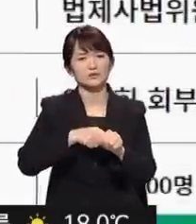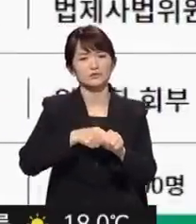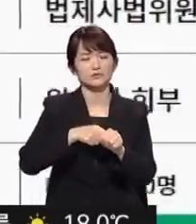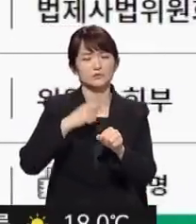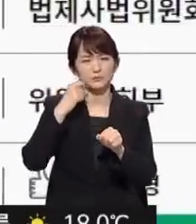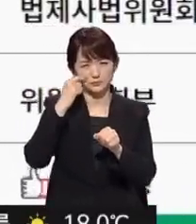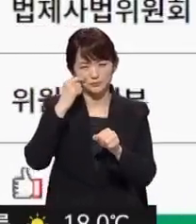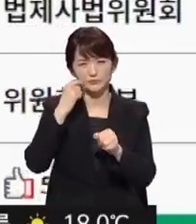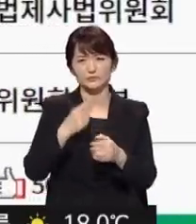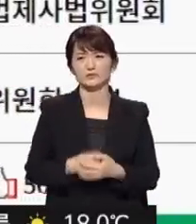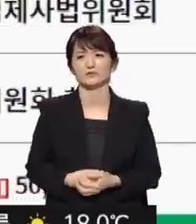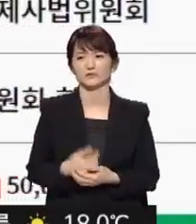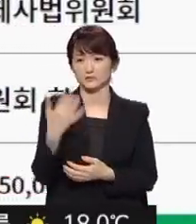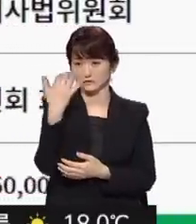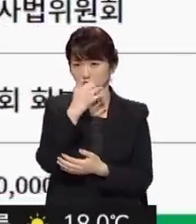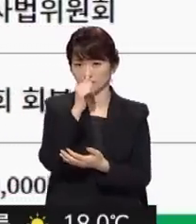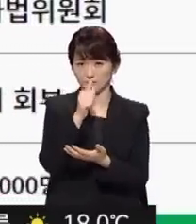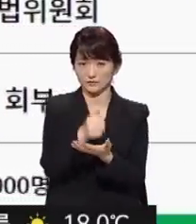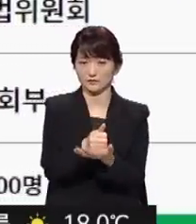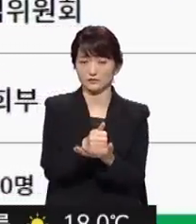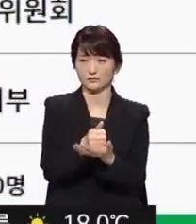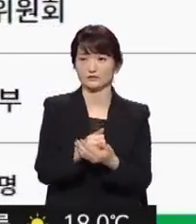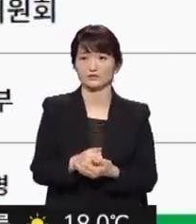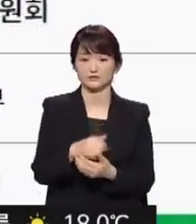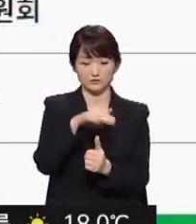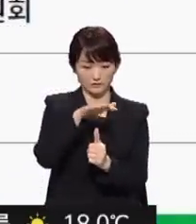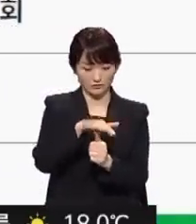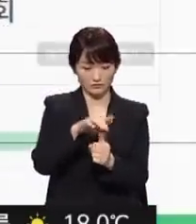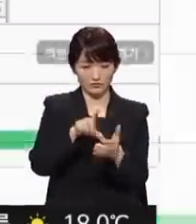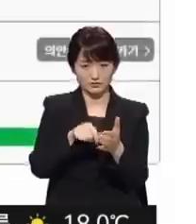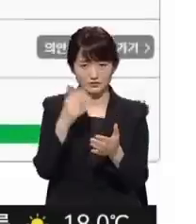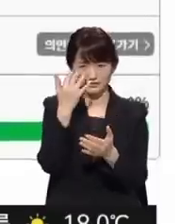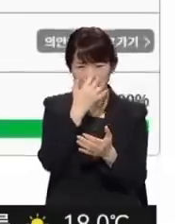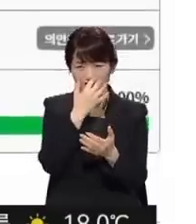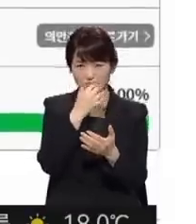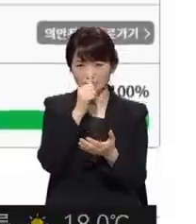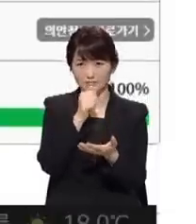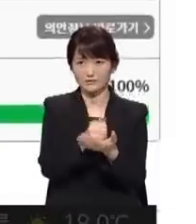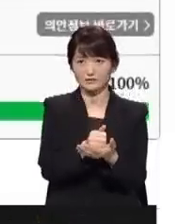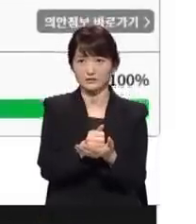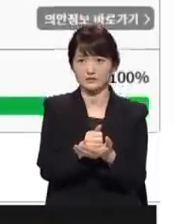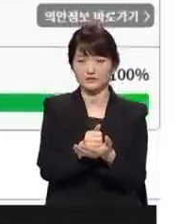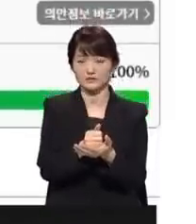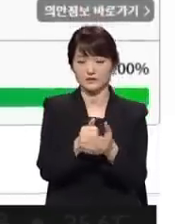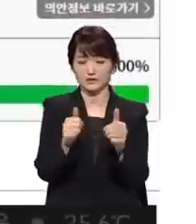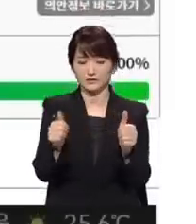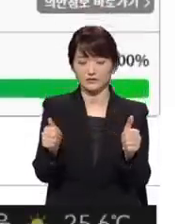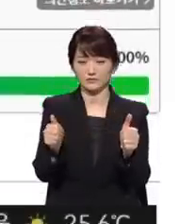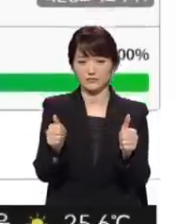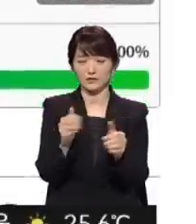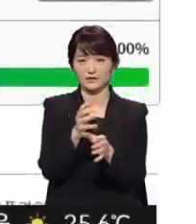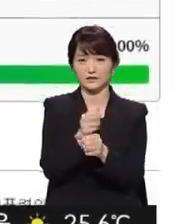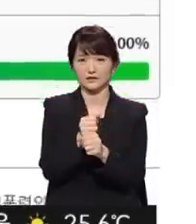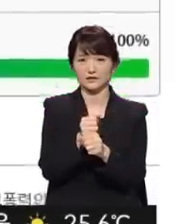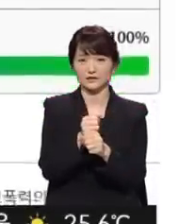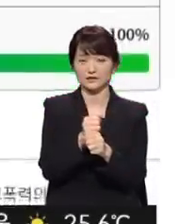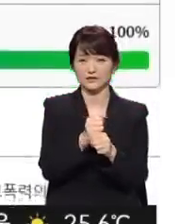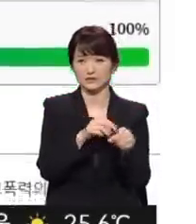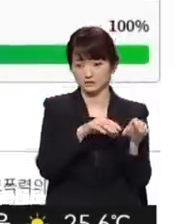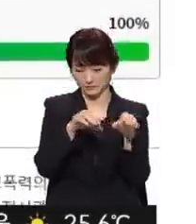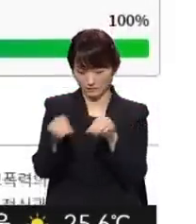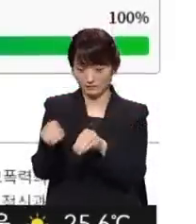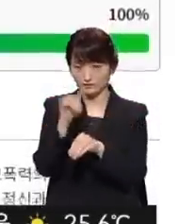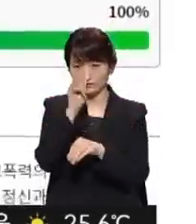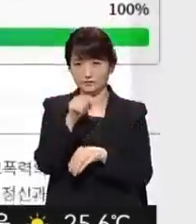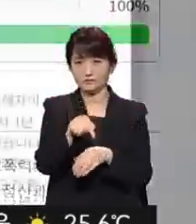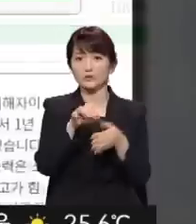상황이 생기는 겁니다. 성범죄 같은 경우는 이 어릴 때 당했을 때 이 공소시효가 정지되는 규정도 사실 있기 때문에 그런 거에